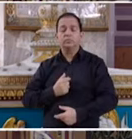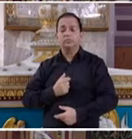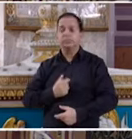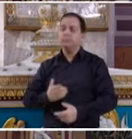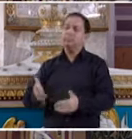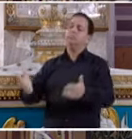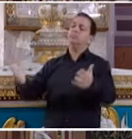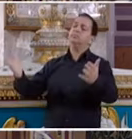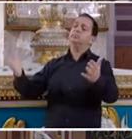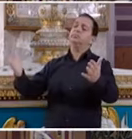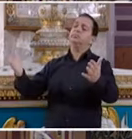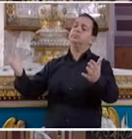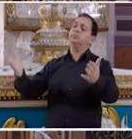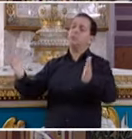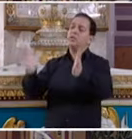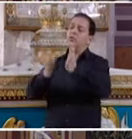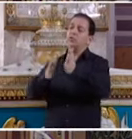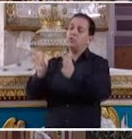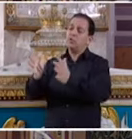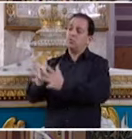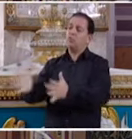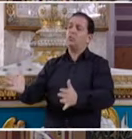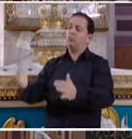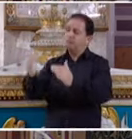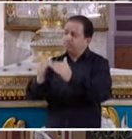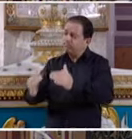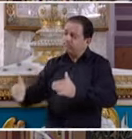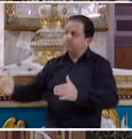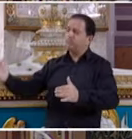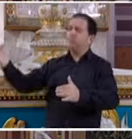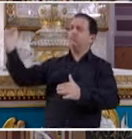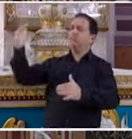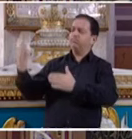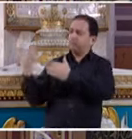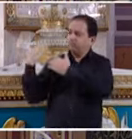λέγοντες, Ιησού επιστάτα,